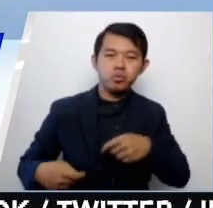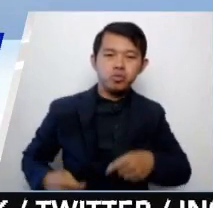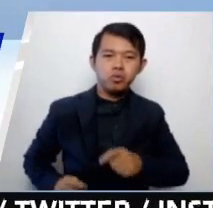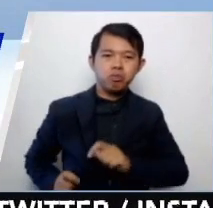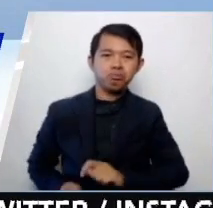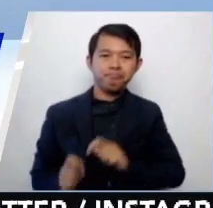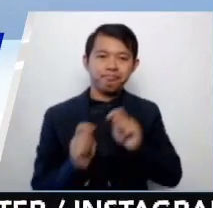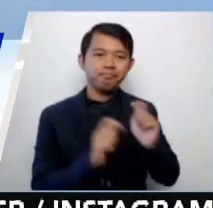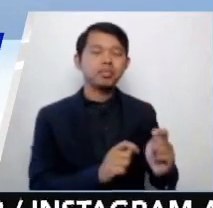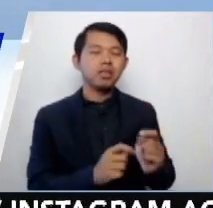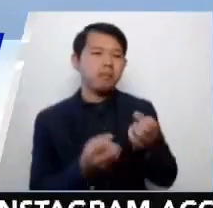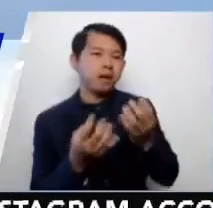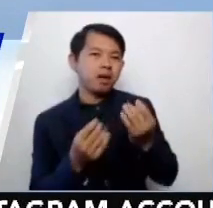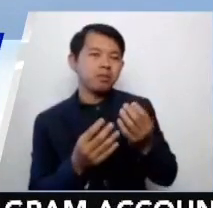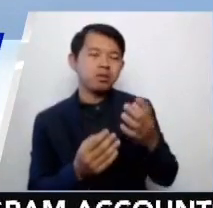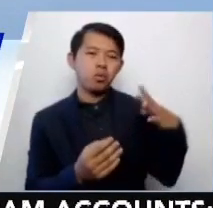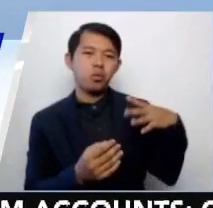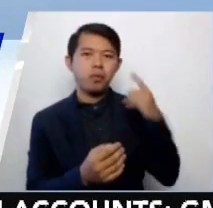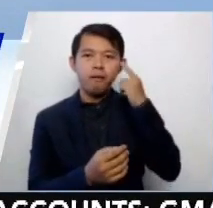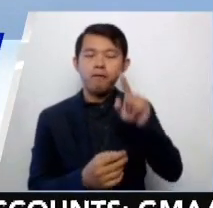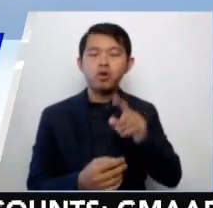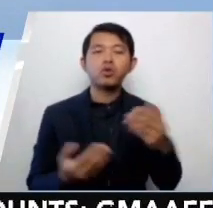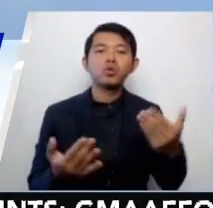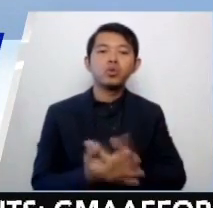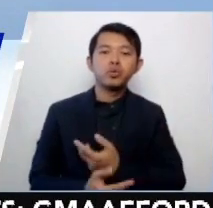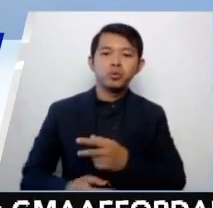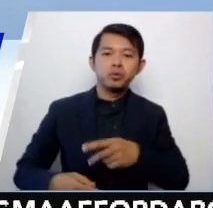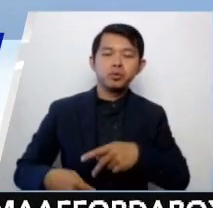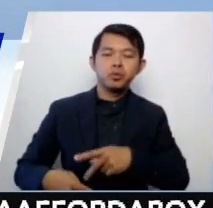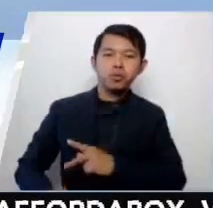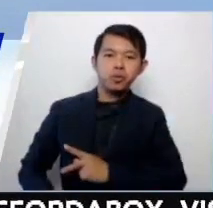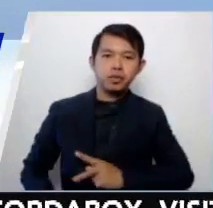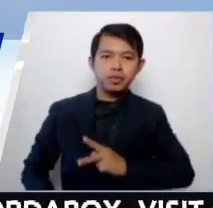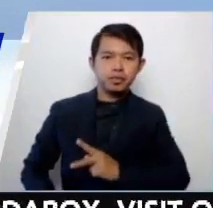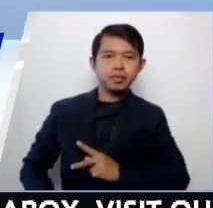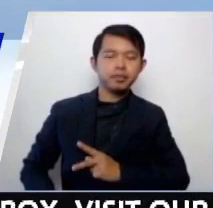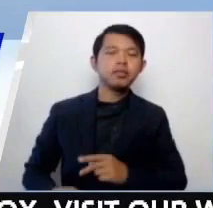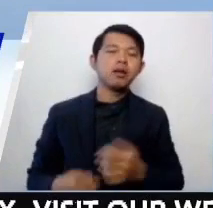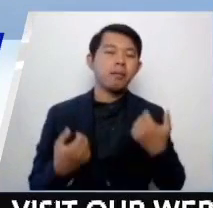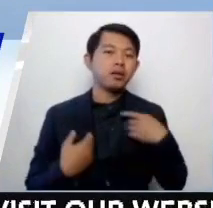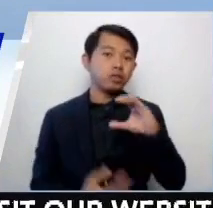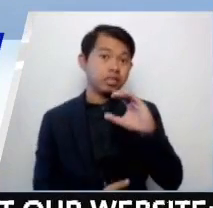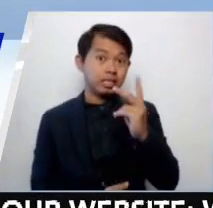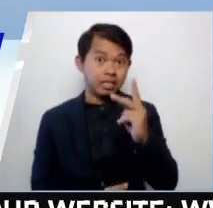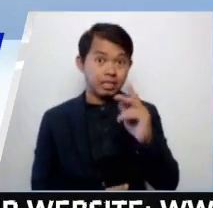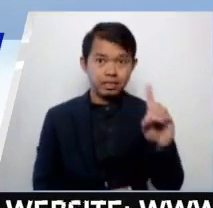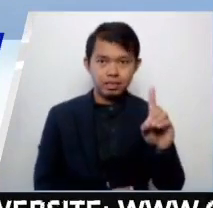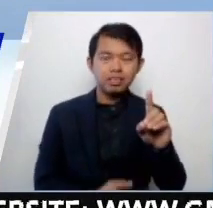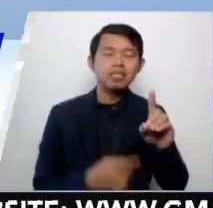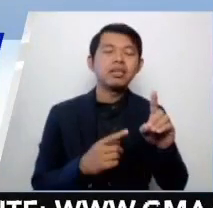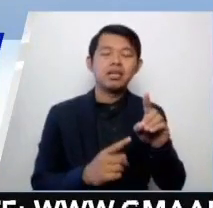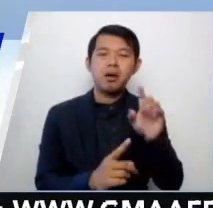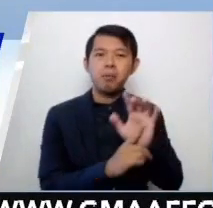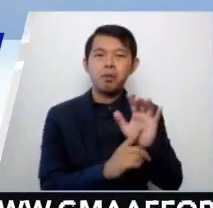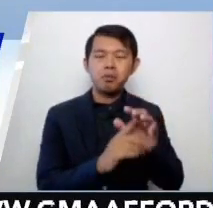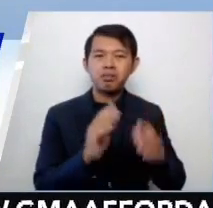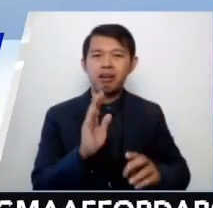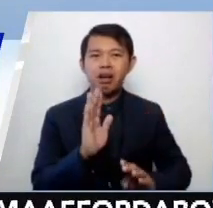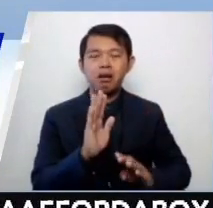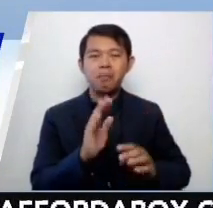kidney isa pa man din ang chronic kidney disease o ckd sa mga pangunahing nakamamatay na sakit sa